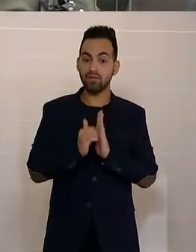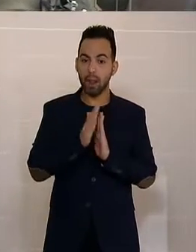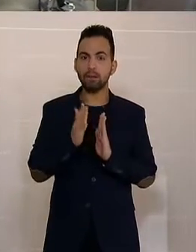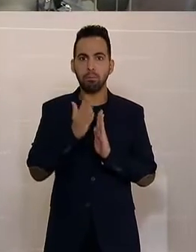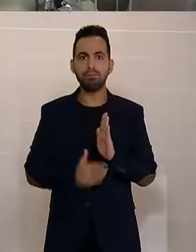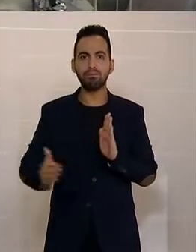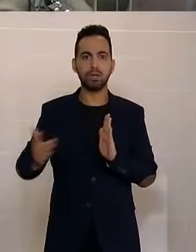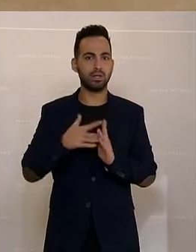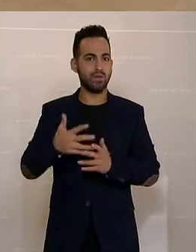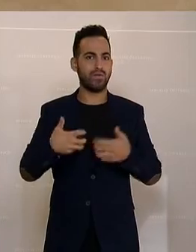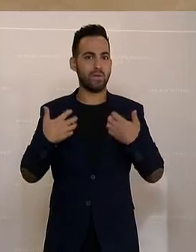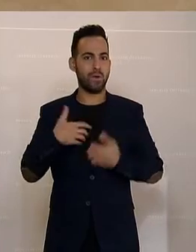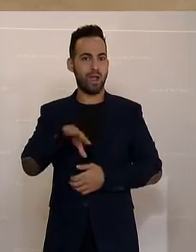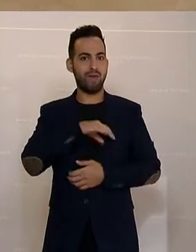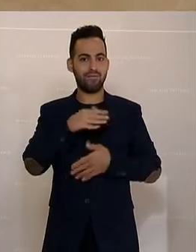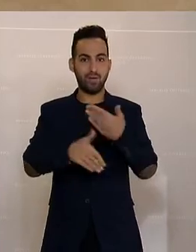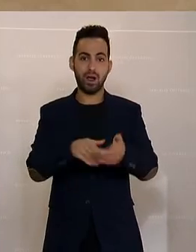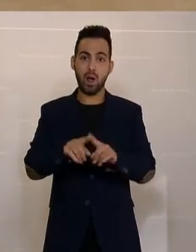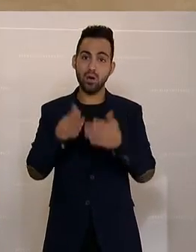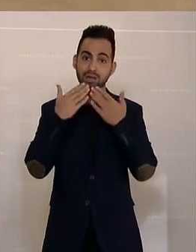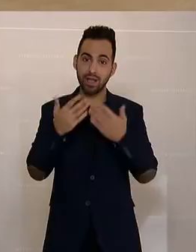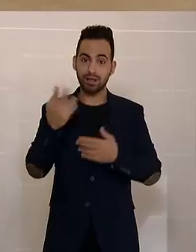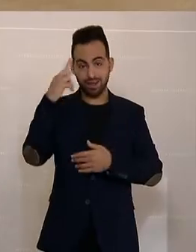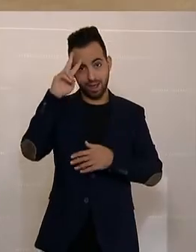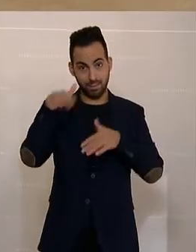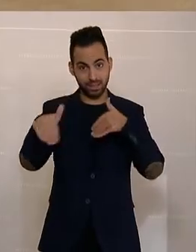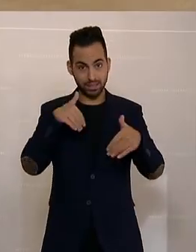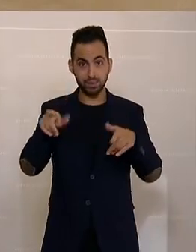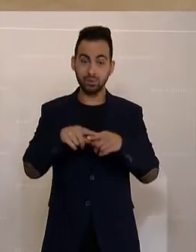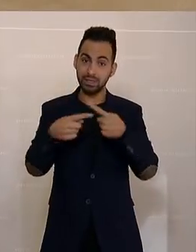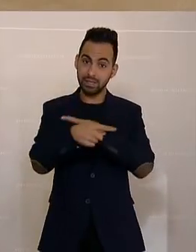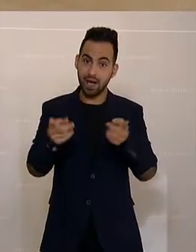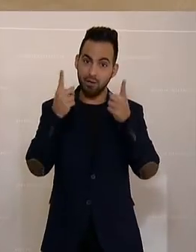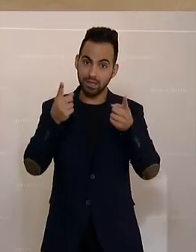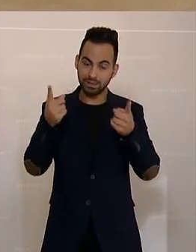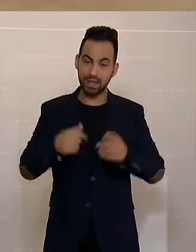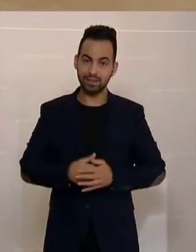Erfolg. Und danke dem Herrn Minister und Ihnen für die Aufmerksamkeit.